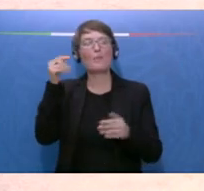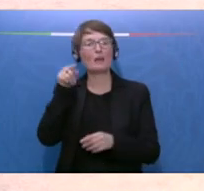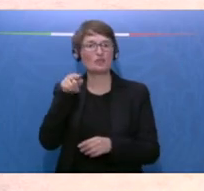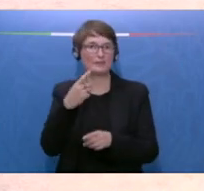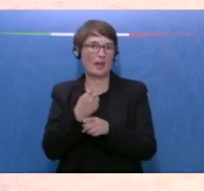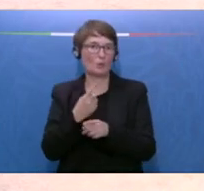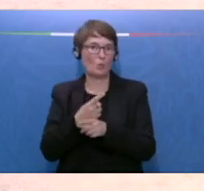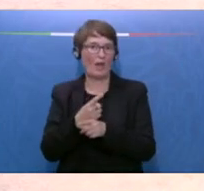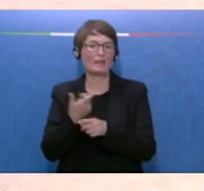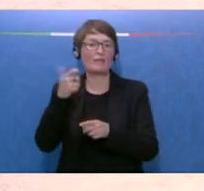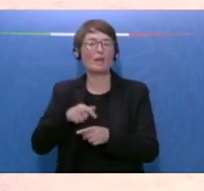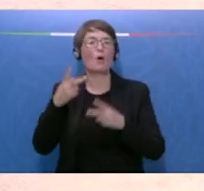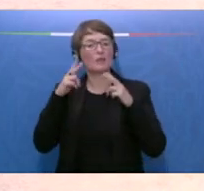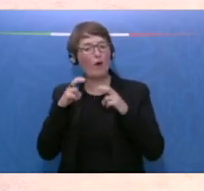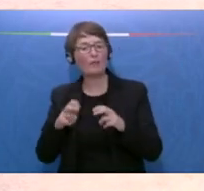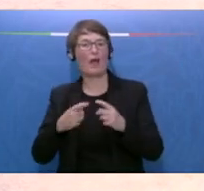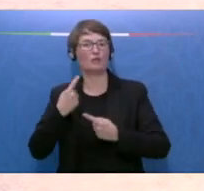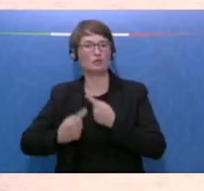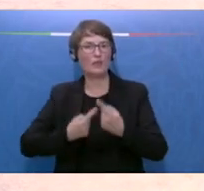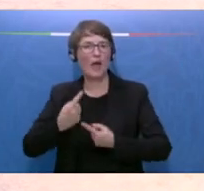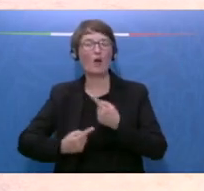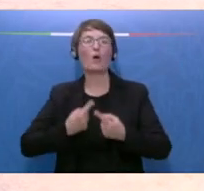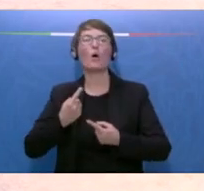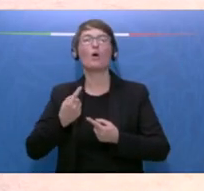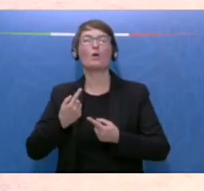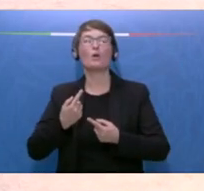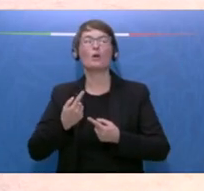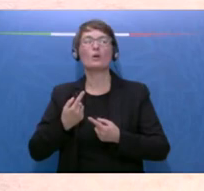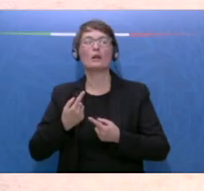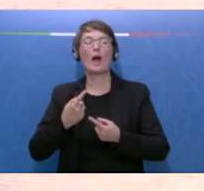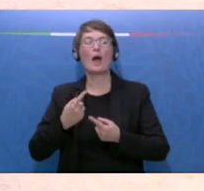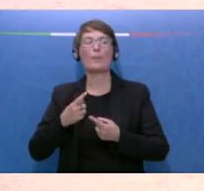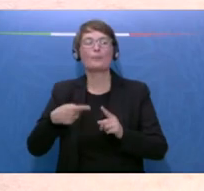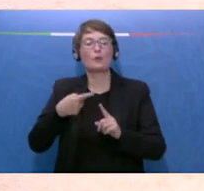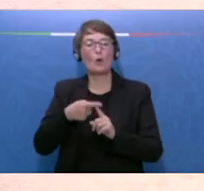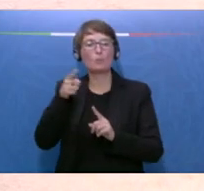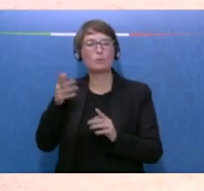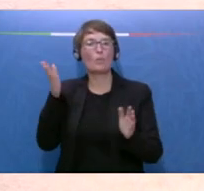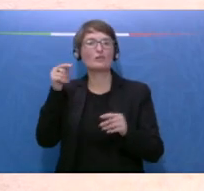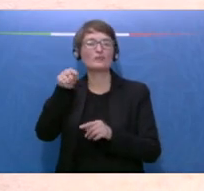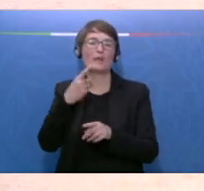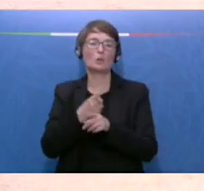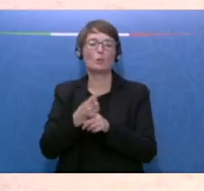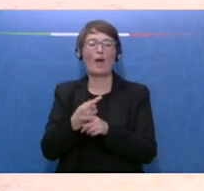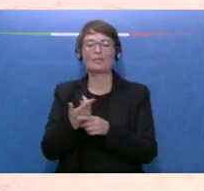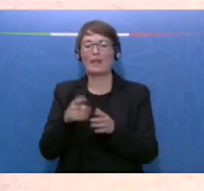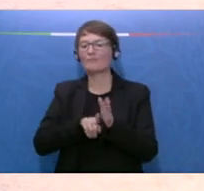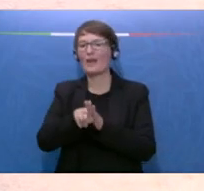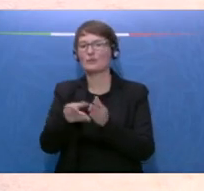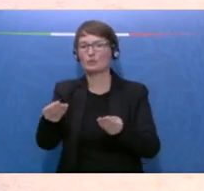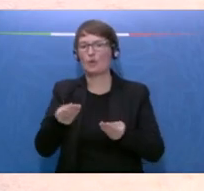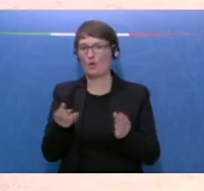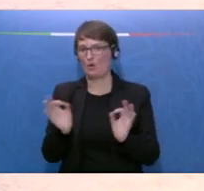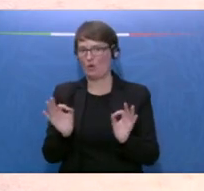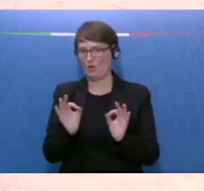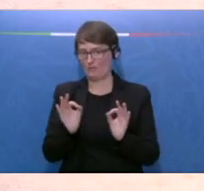e anche formalizzando le loro le loro conclusioni quindi ora a questo punto